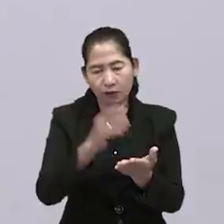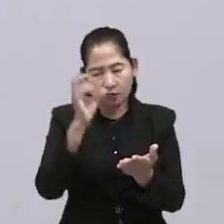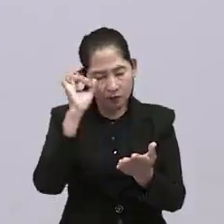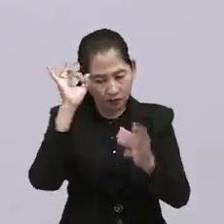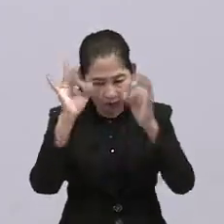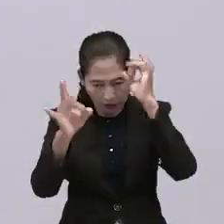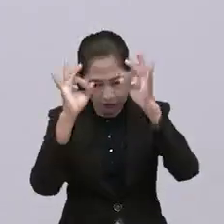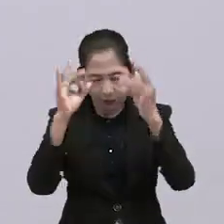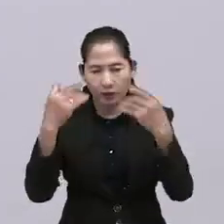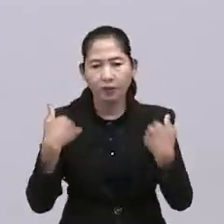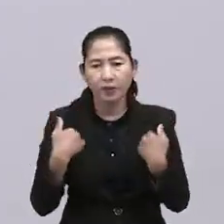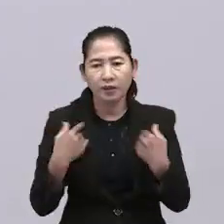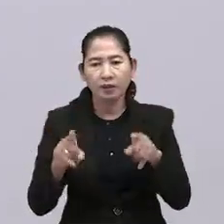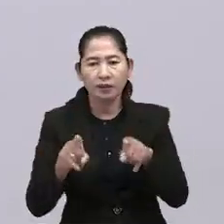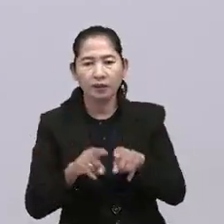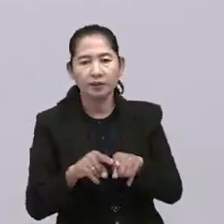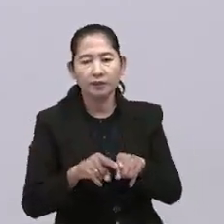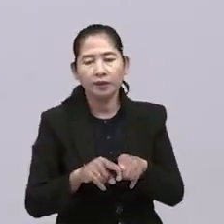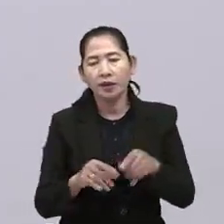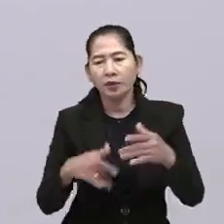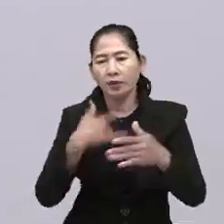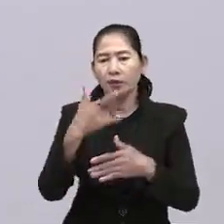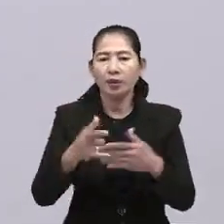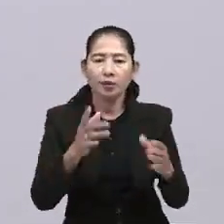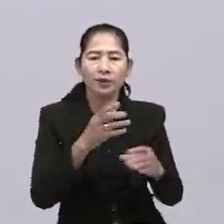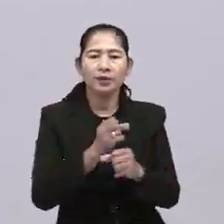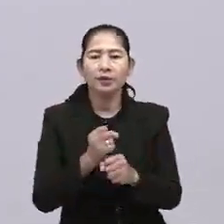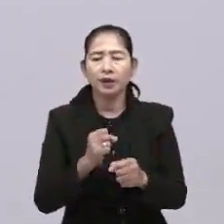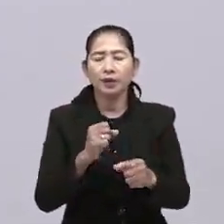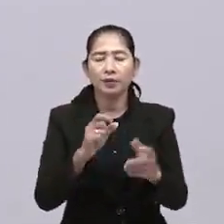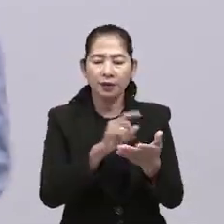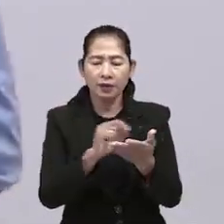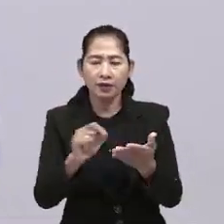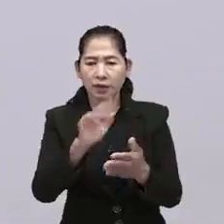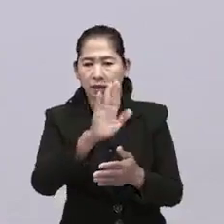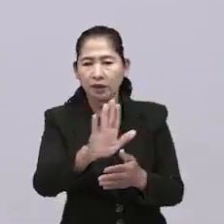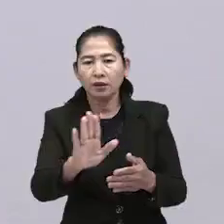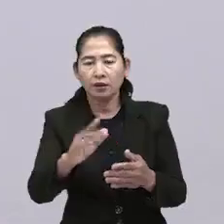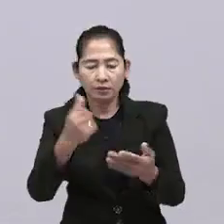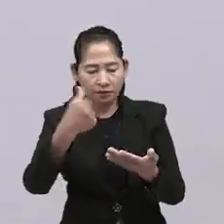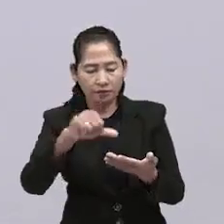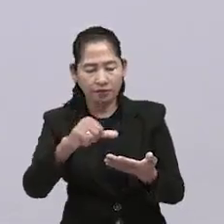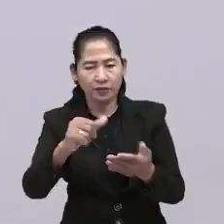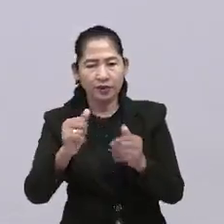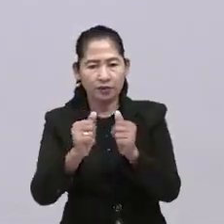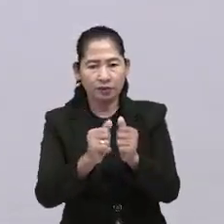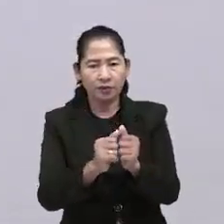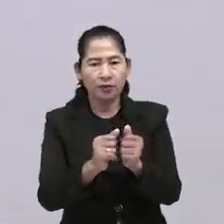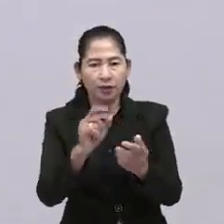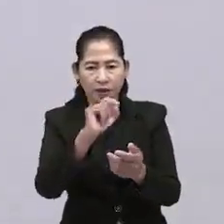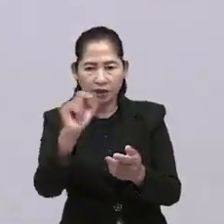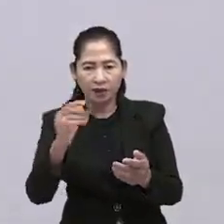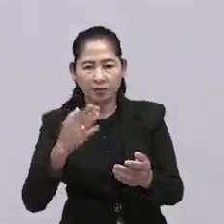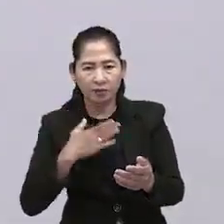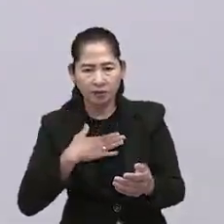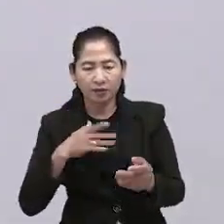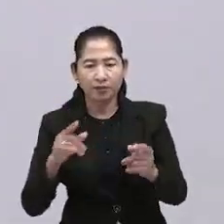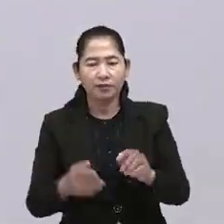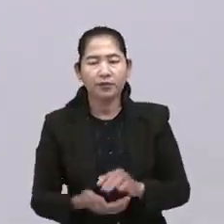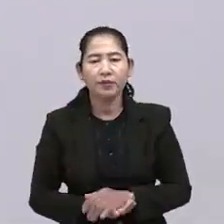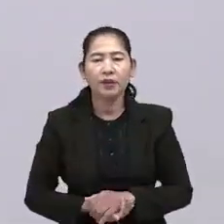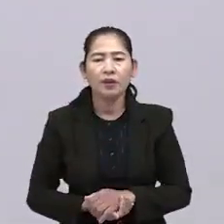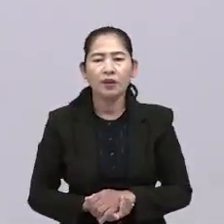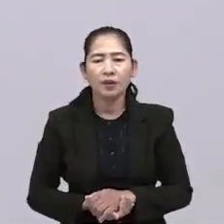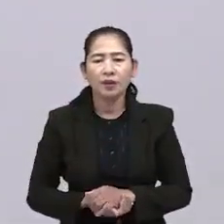ណ៌នាណាកូនណាហើយបន្តពីចប់ពេលដែលកូនសរសេរទៅអ្នកគ្រូធ្វើការផ្ទៀងផ្ទាត់ជាមួយនឹងសំណេររបស់អ្នកគ្រូដែរ